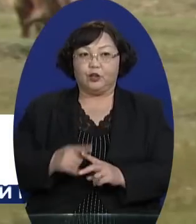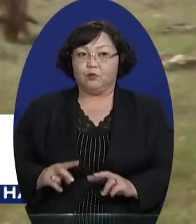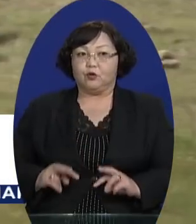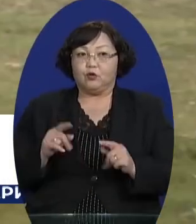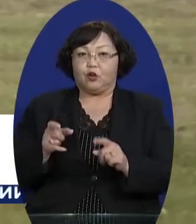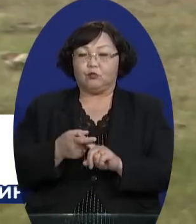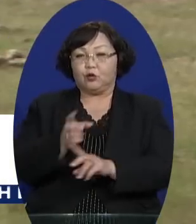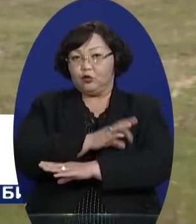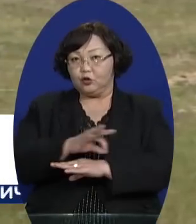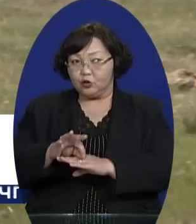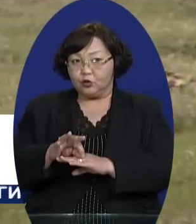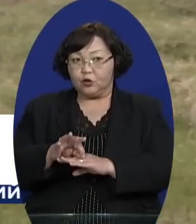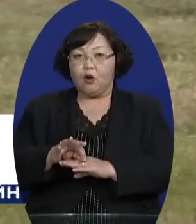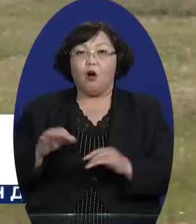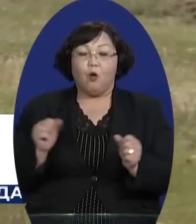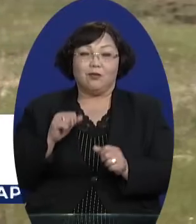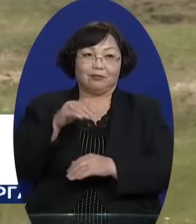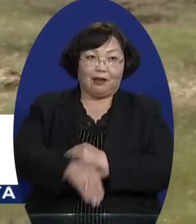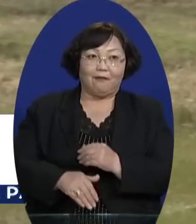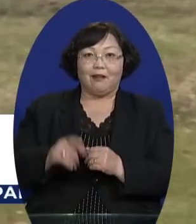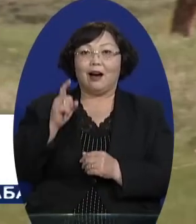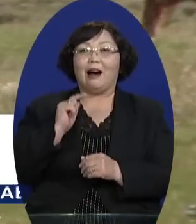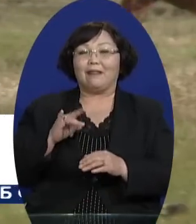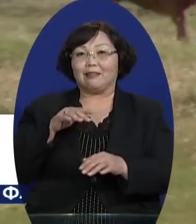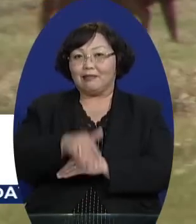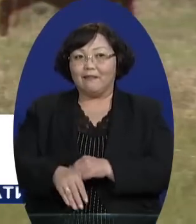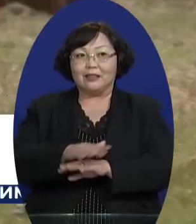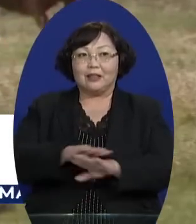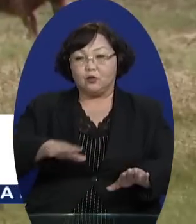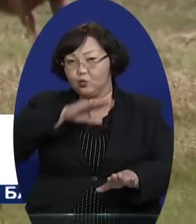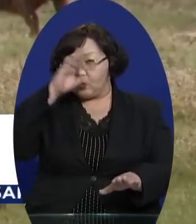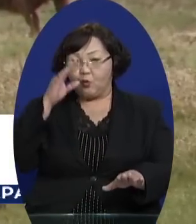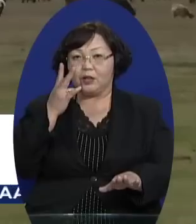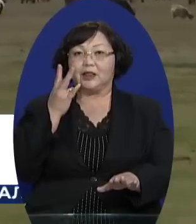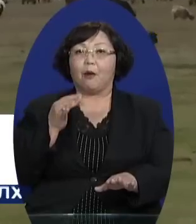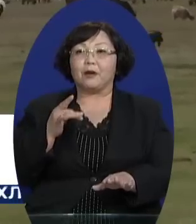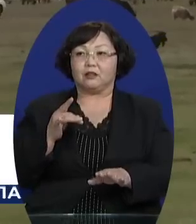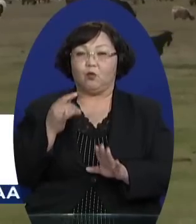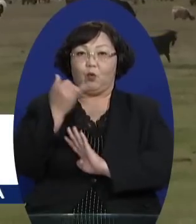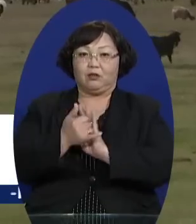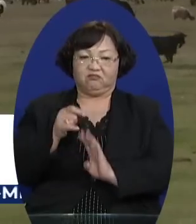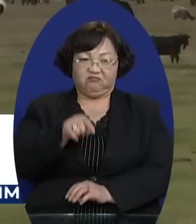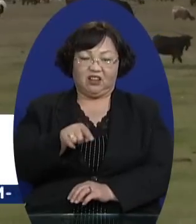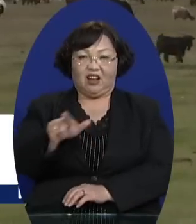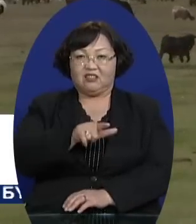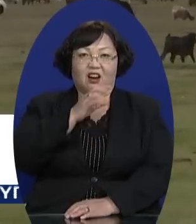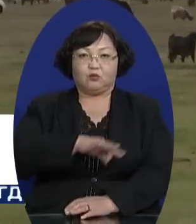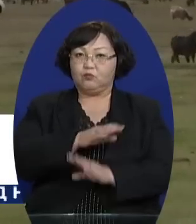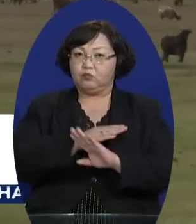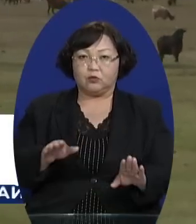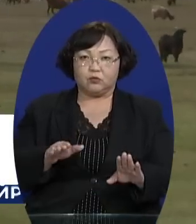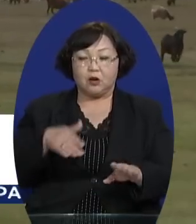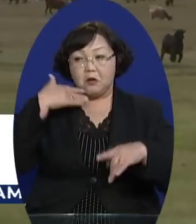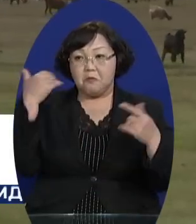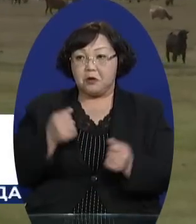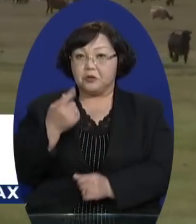өөрчлөлтийн төслөөр бол өвөлжөө аваржааны газрыг зун намрын үлрэлт ашиглахыг хориглох юм. За тухайн зохицуултыг хийснээр аль нэг малчин